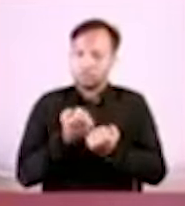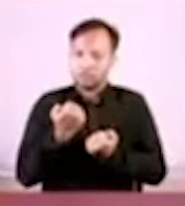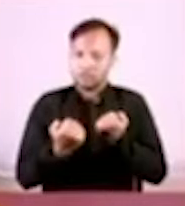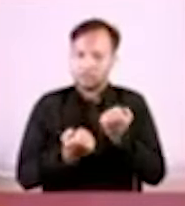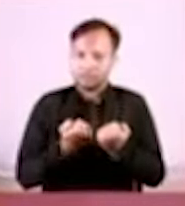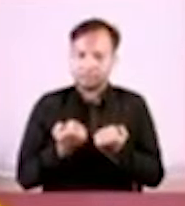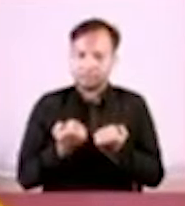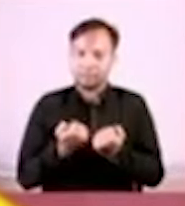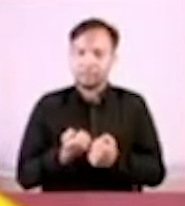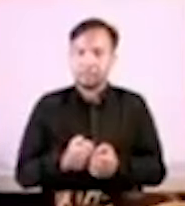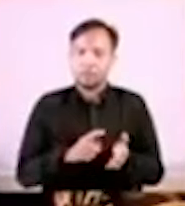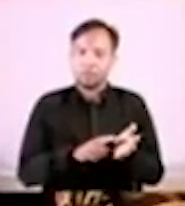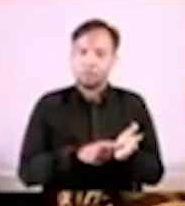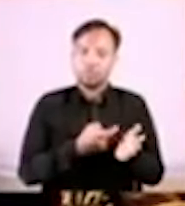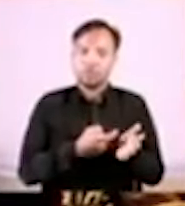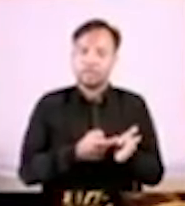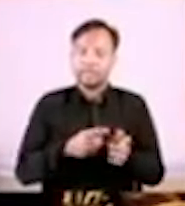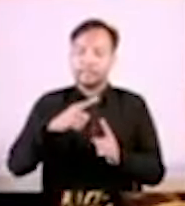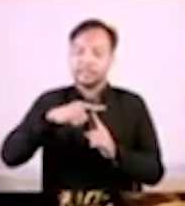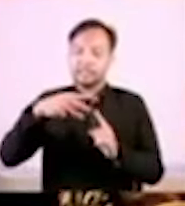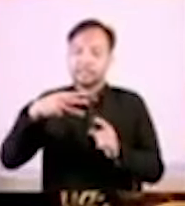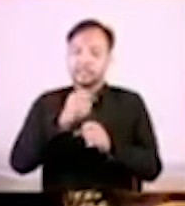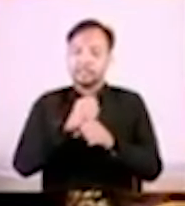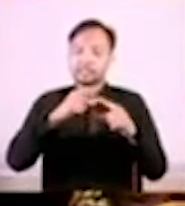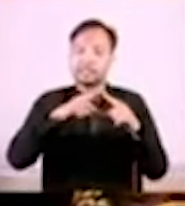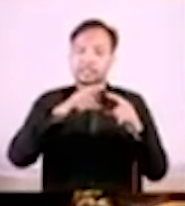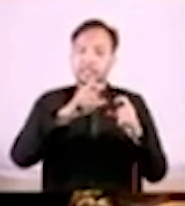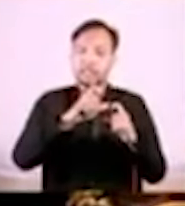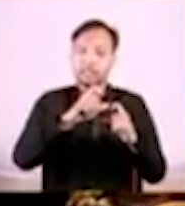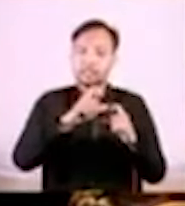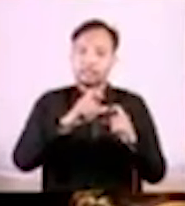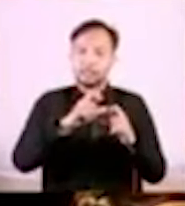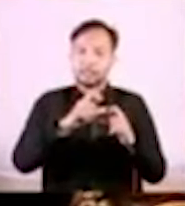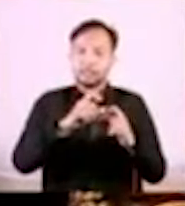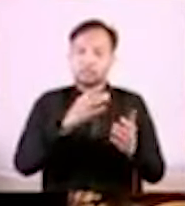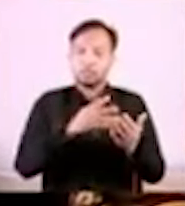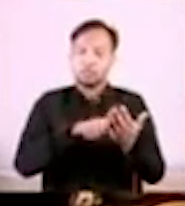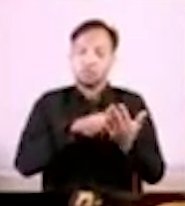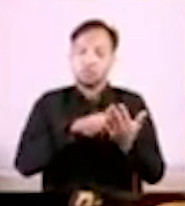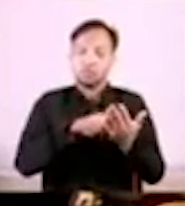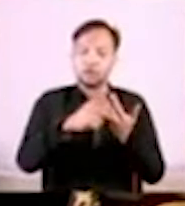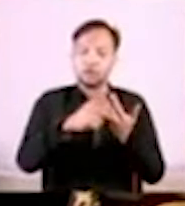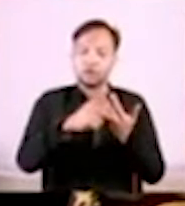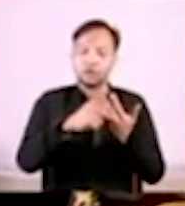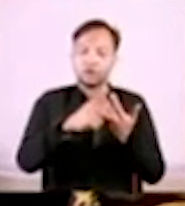kami akan menunaikan tugas. Menunaikan yang belum terselesaikan.